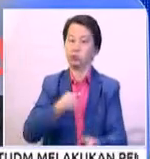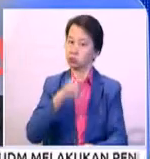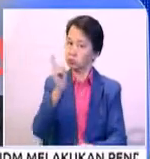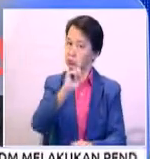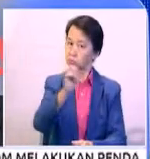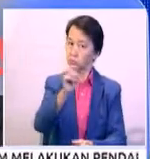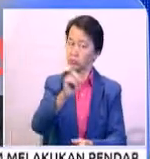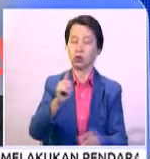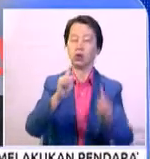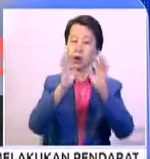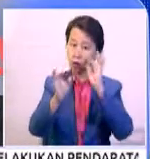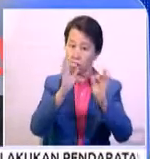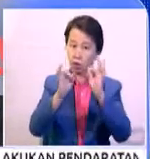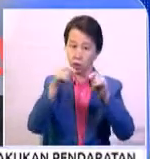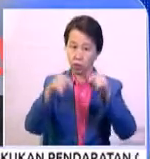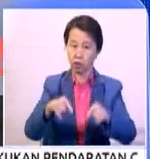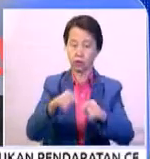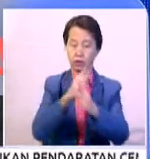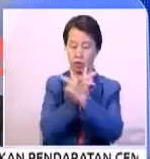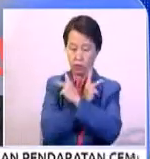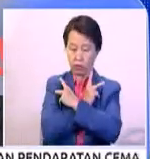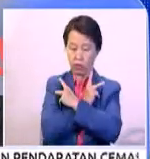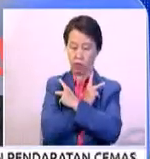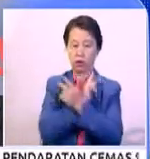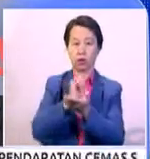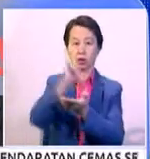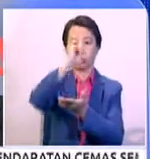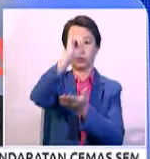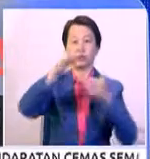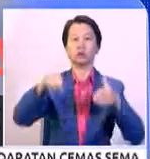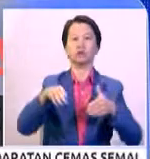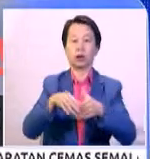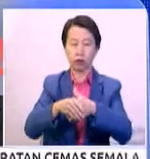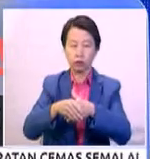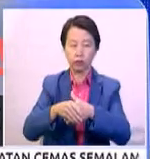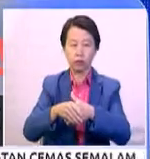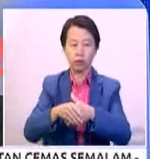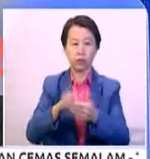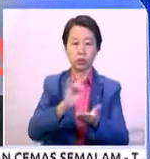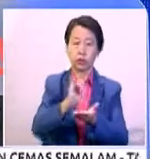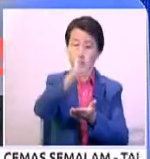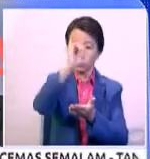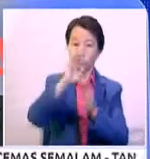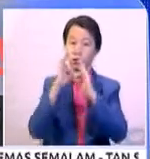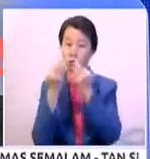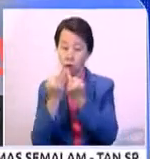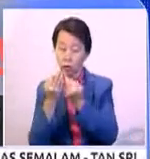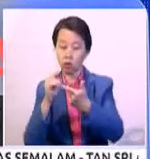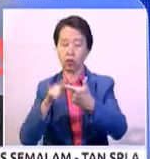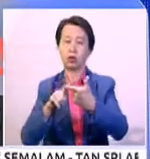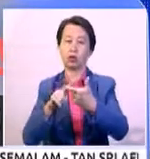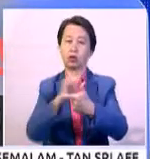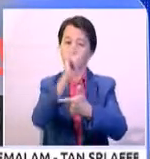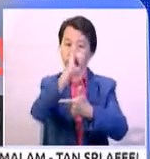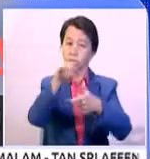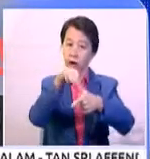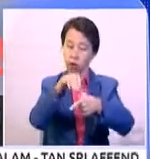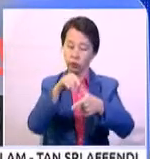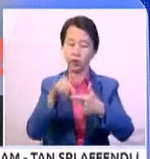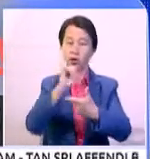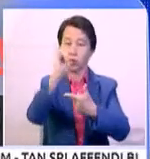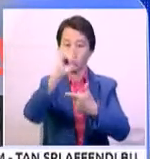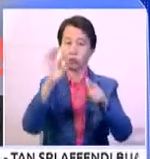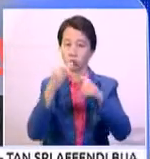adalah daripada Kasih, iaitu institusi perkahwinan, institusi keluarga. Kita tekankan